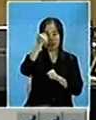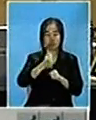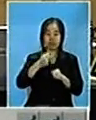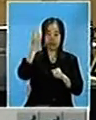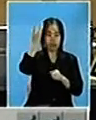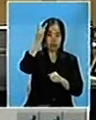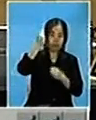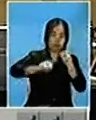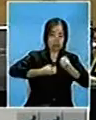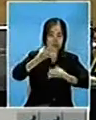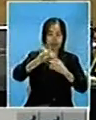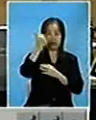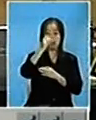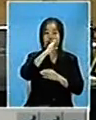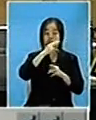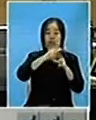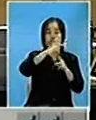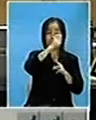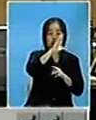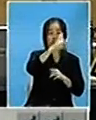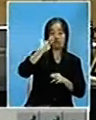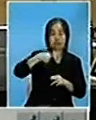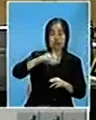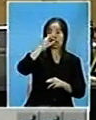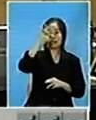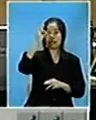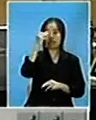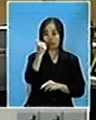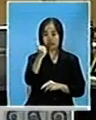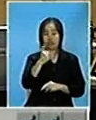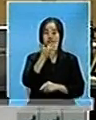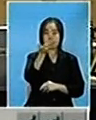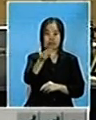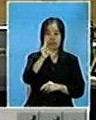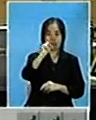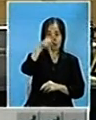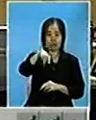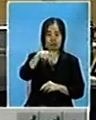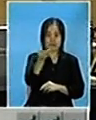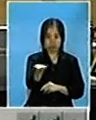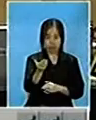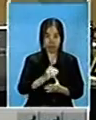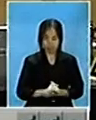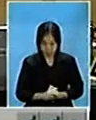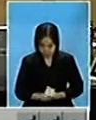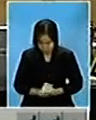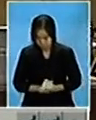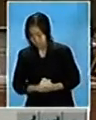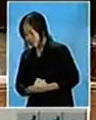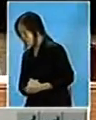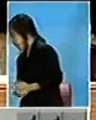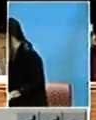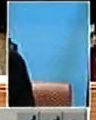หากเสียหายทางตุลาการศาลรัฐธรรมนูญก็ไปฟ้องร้องได้นะครับเชิญท่านนิพนธ์วิสิทธิ์ยุทธศาสตร์ครับ